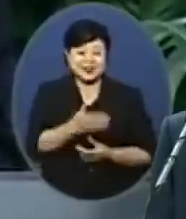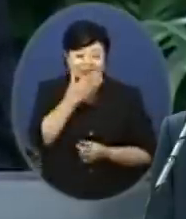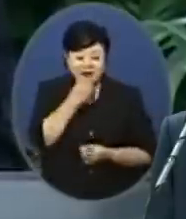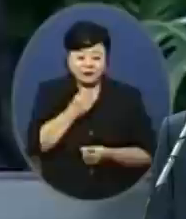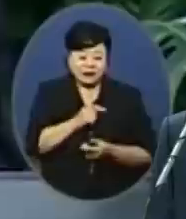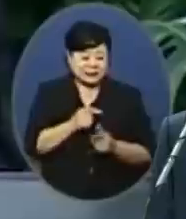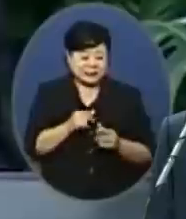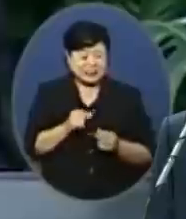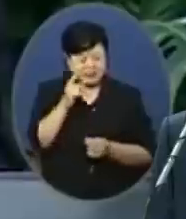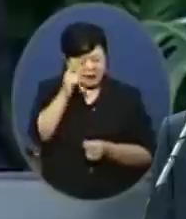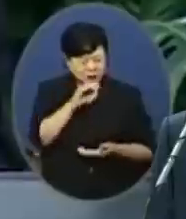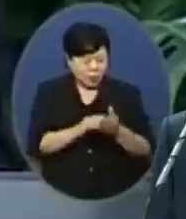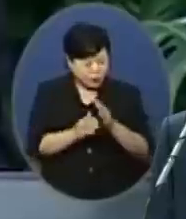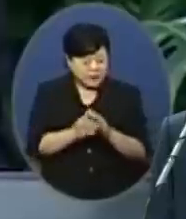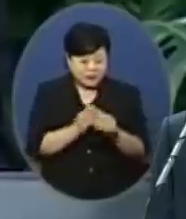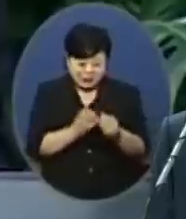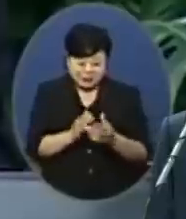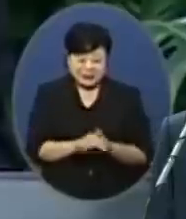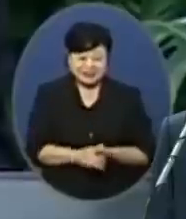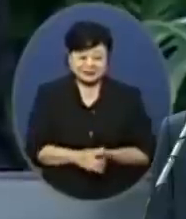않은 사람이 한 사람도 없기를 바라요.